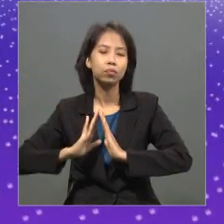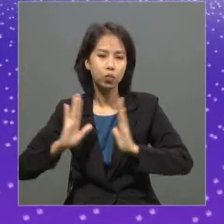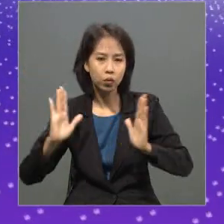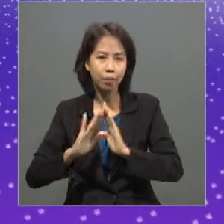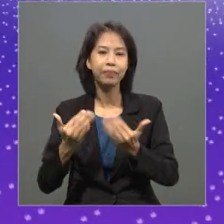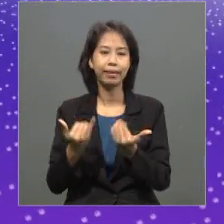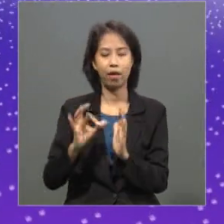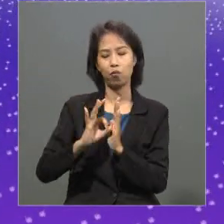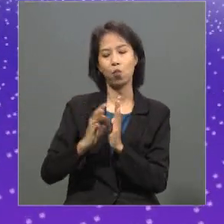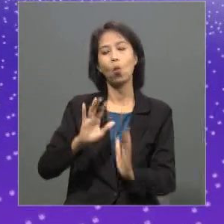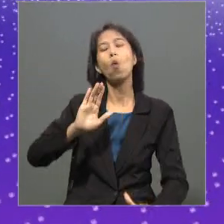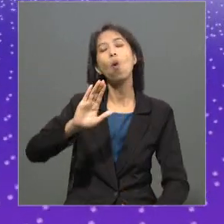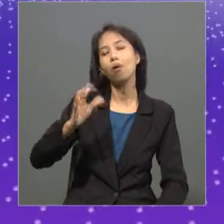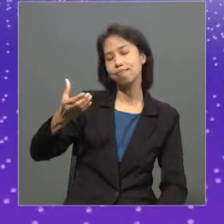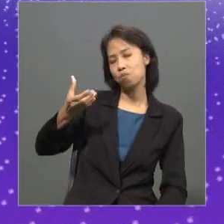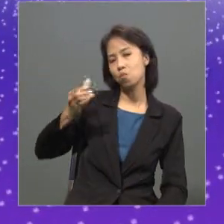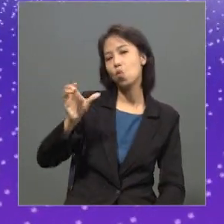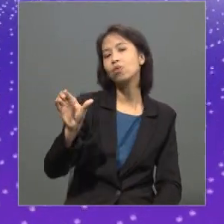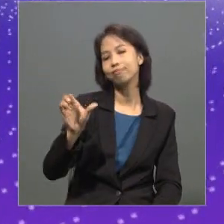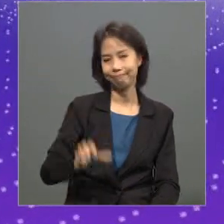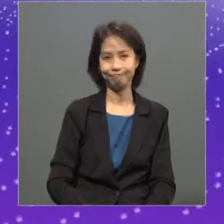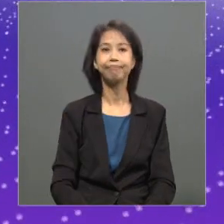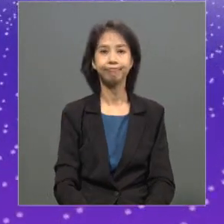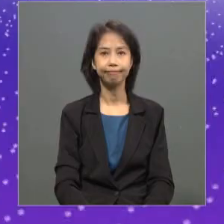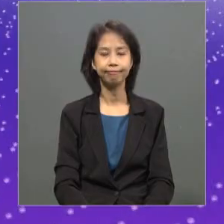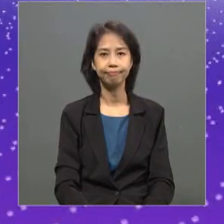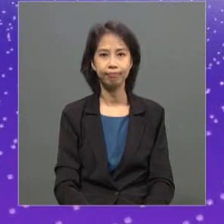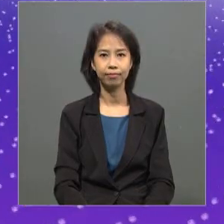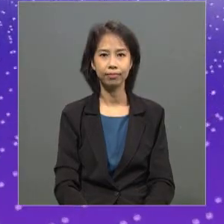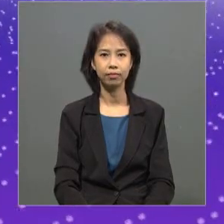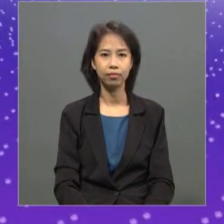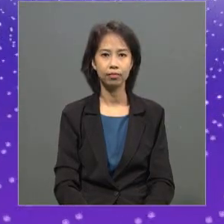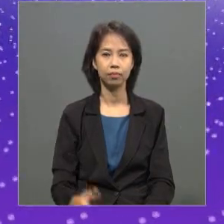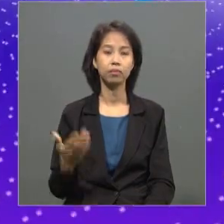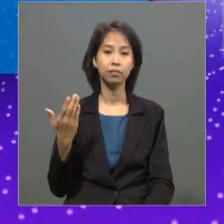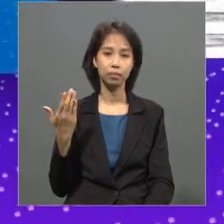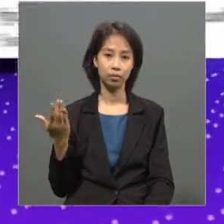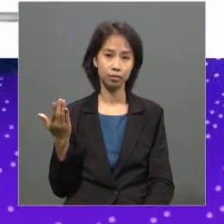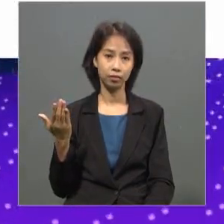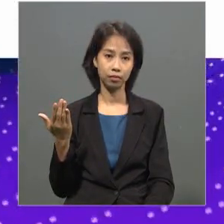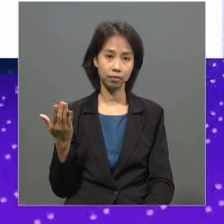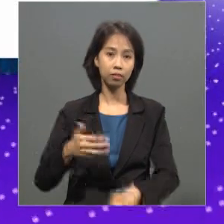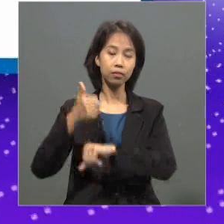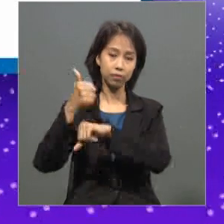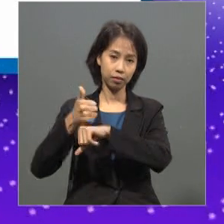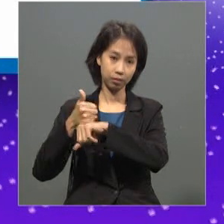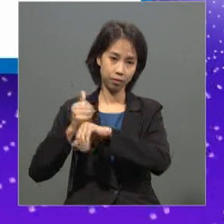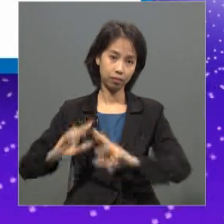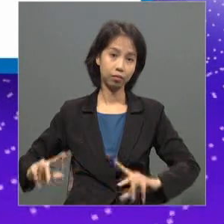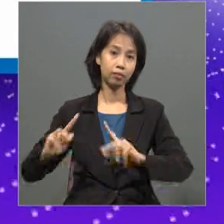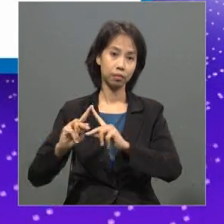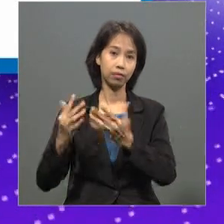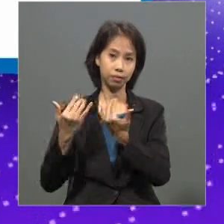ส่วนตัวของบอส Paulนั่นเองค่ะอไปฟังท่านรัฐมนตรีกันบ้างครับนางสาวจิราพรสินธุไพร